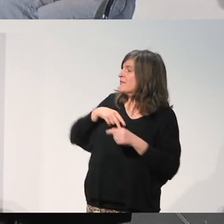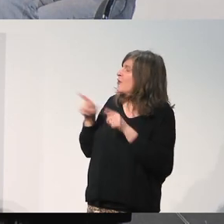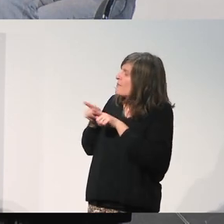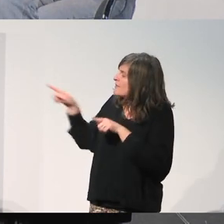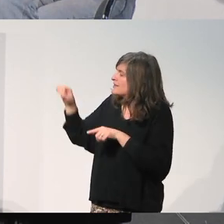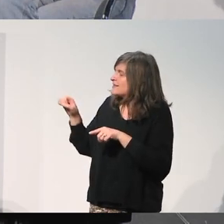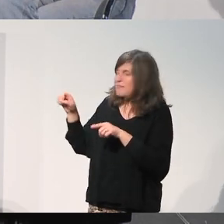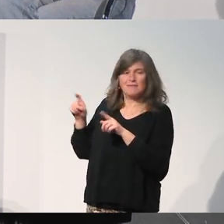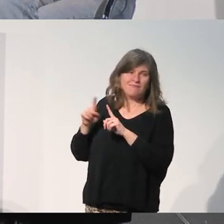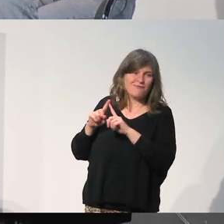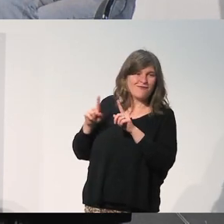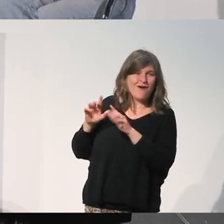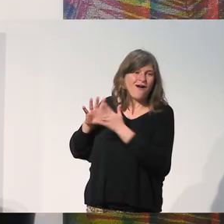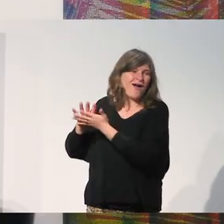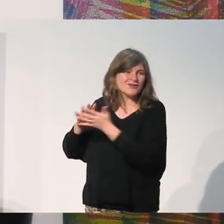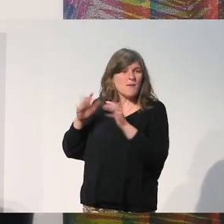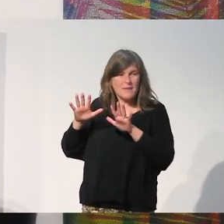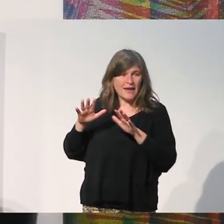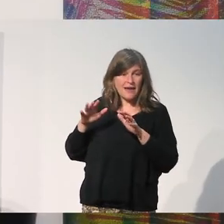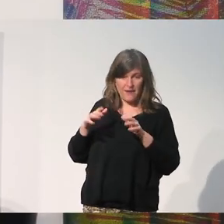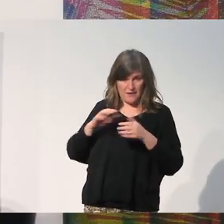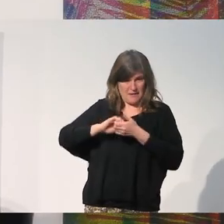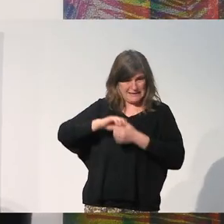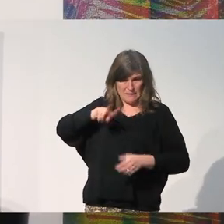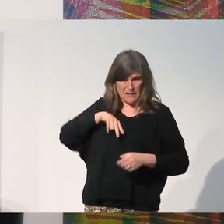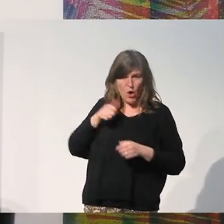ont très rarement franchi la ligne de démarcation d'aujourd'hui. Donc,